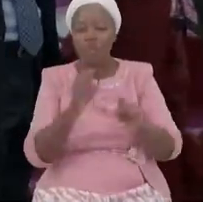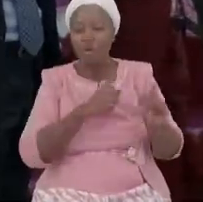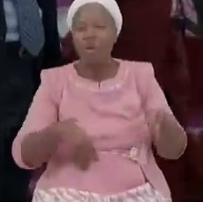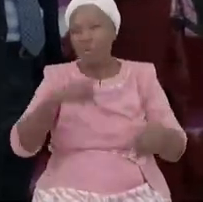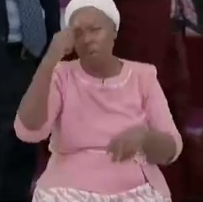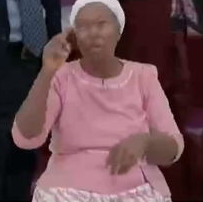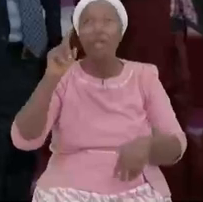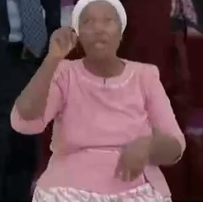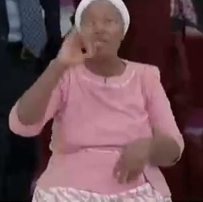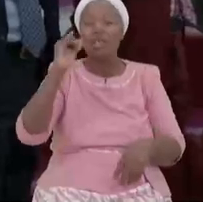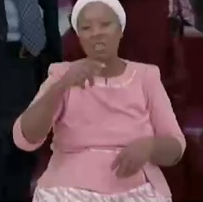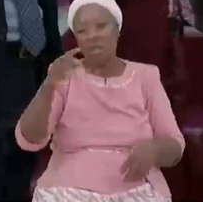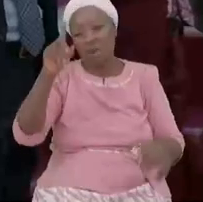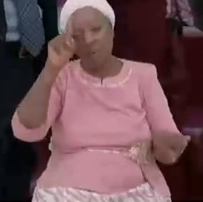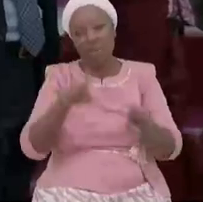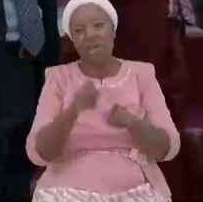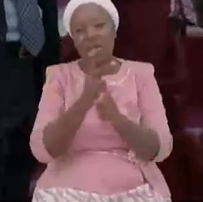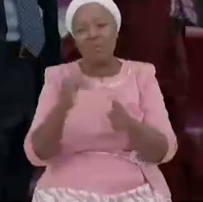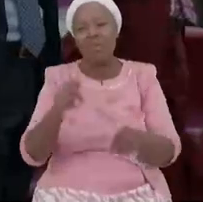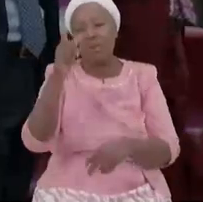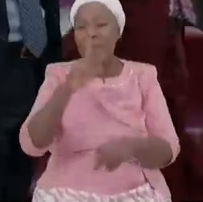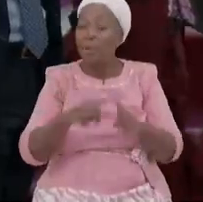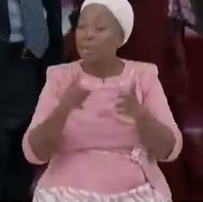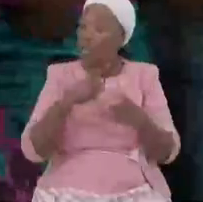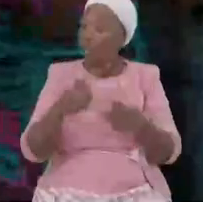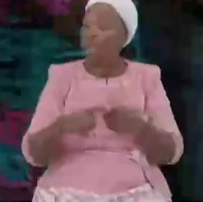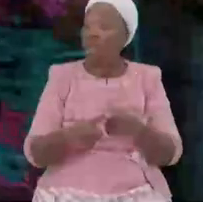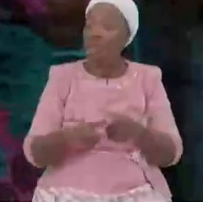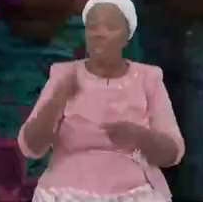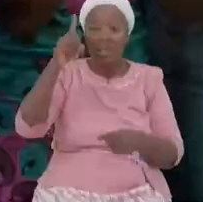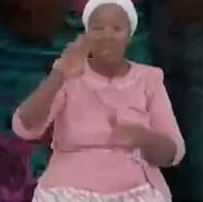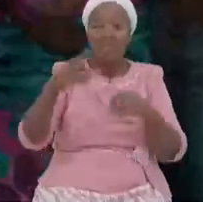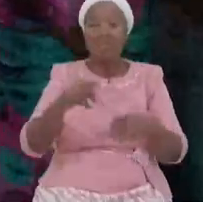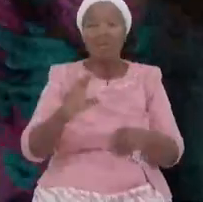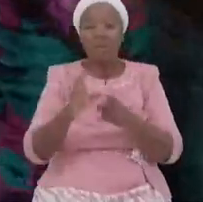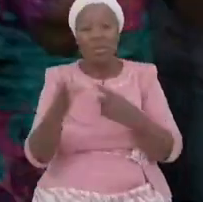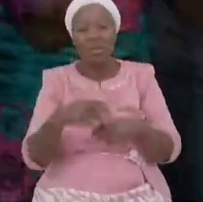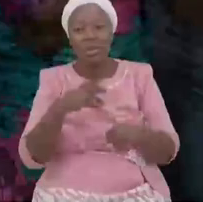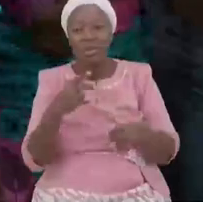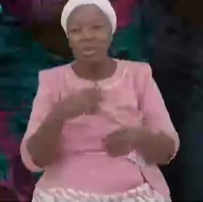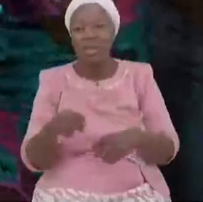l'alliance. Alors, il nous donne les conditions. Et dit, nous devons